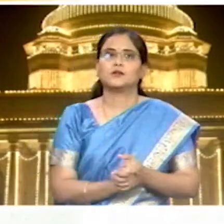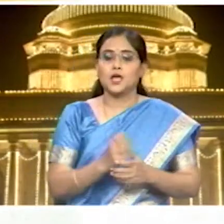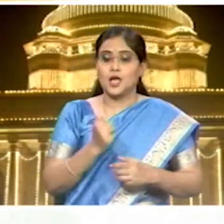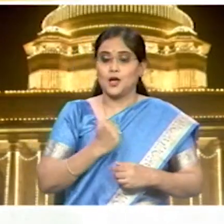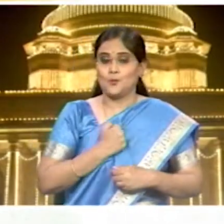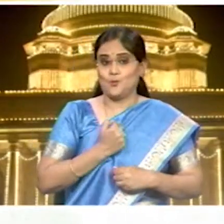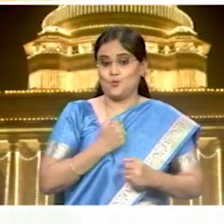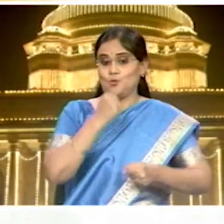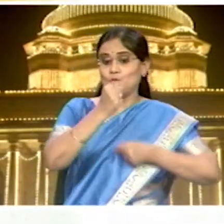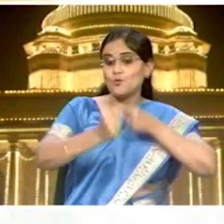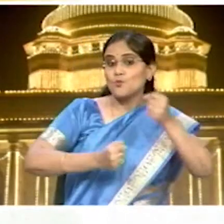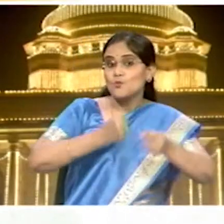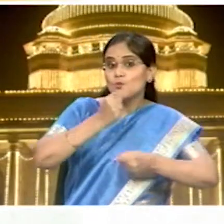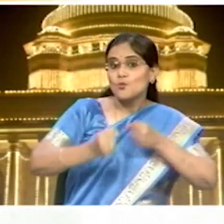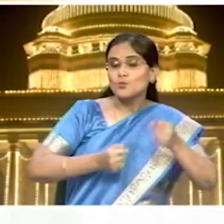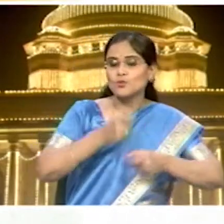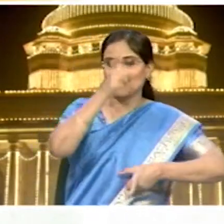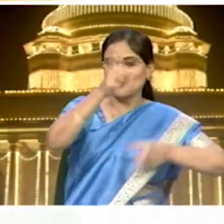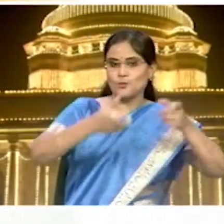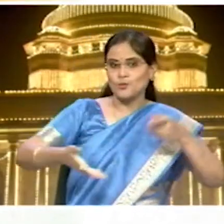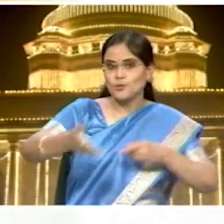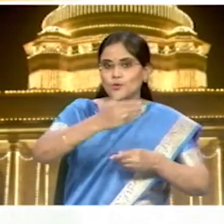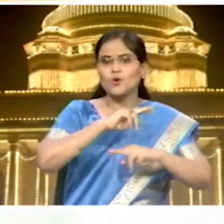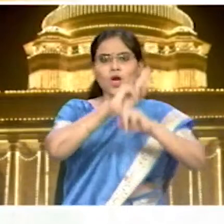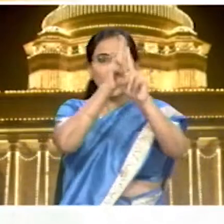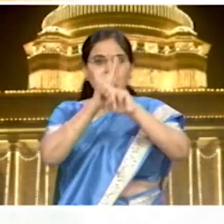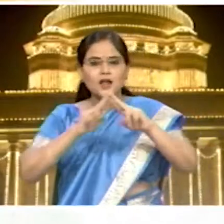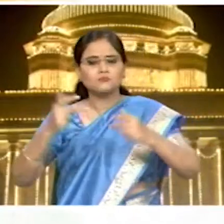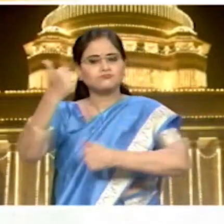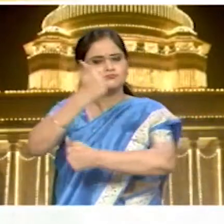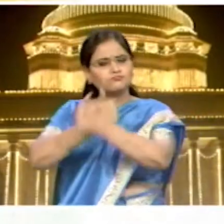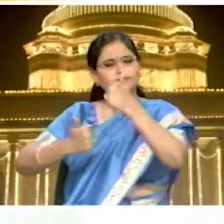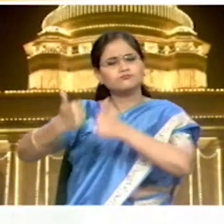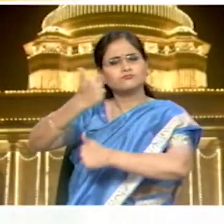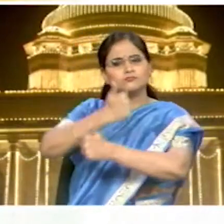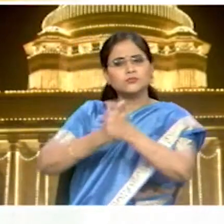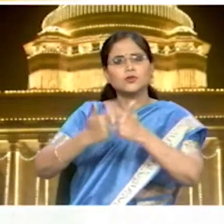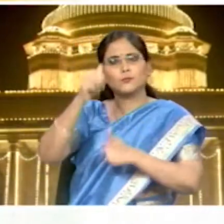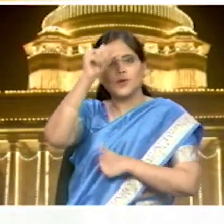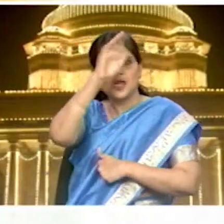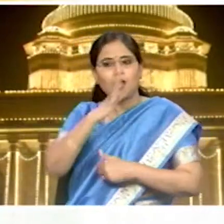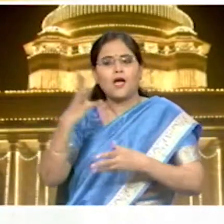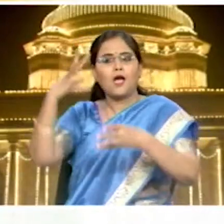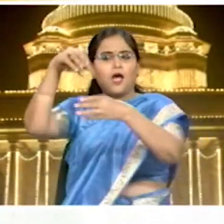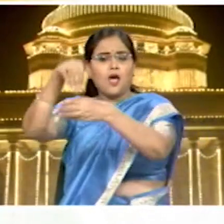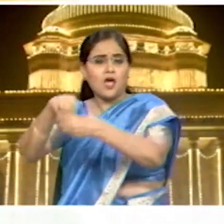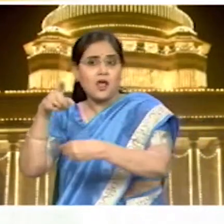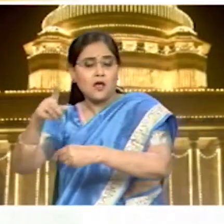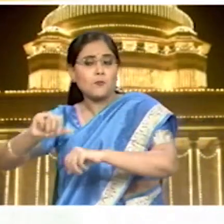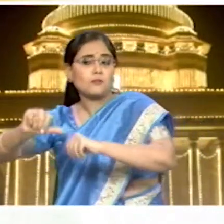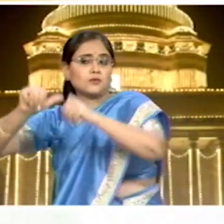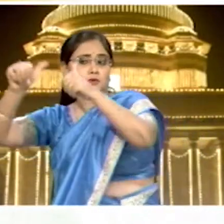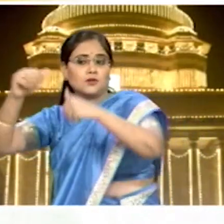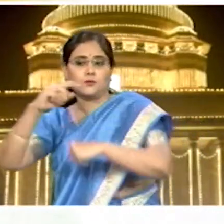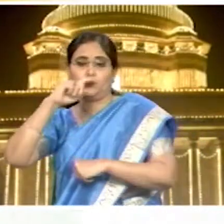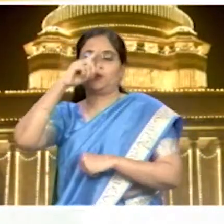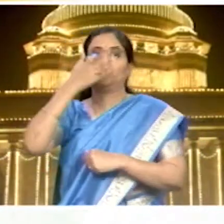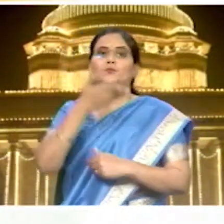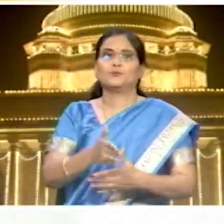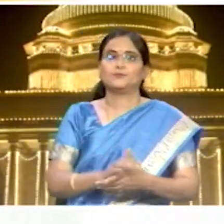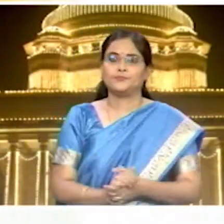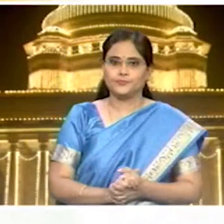खिलाड़ी अन्य अंतर्राष्ट्रीय प्रतियोगिताओं में भी देश को गौरवान्वित कर रहे हैं। हमारे बहुत